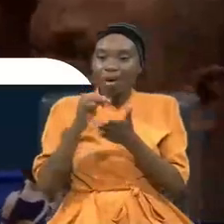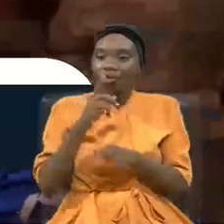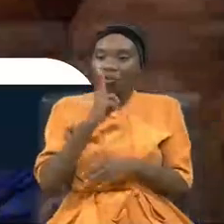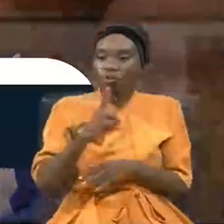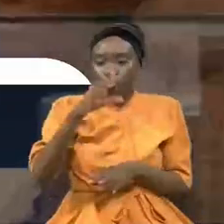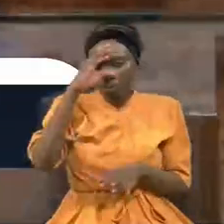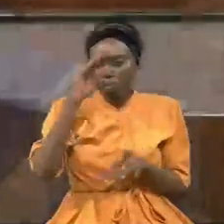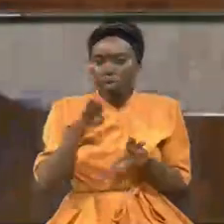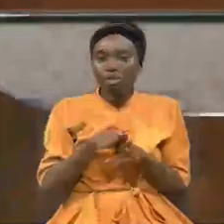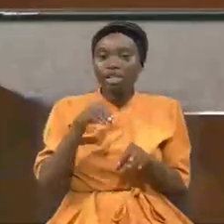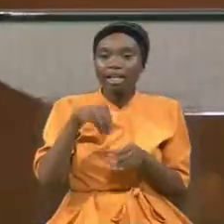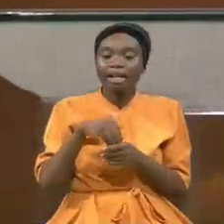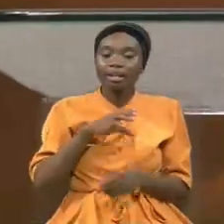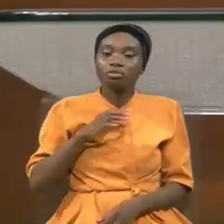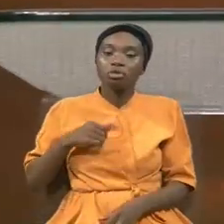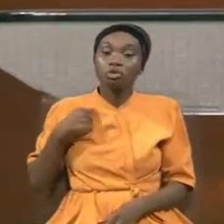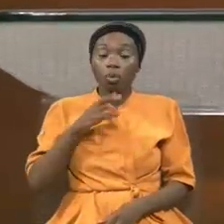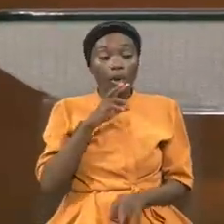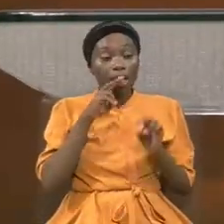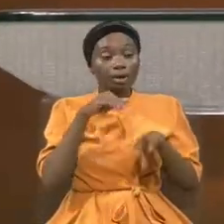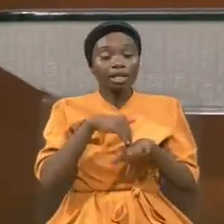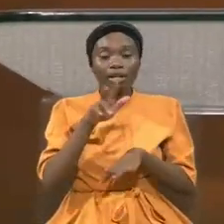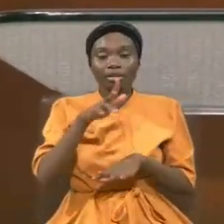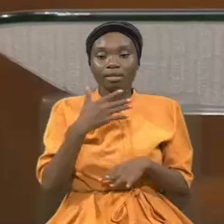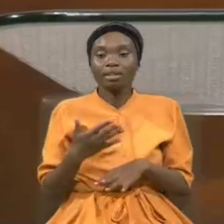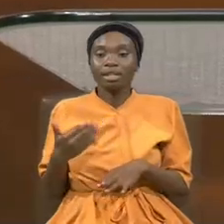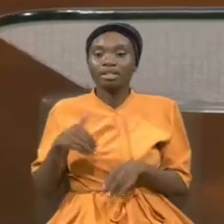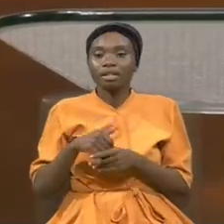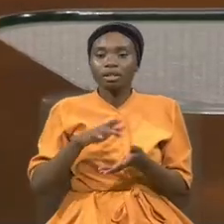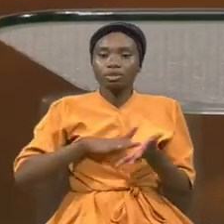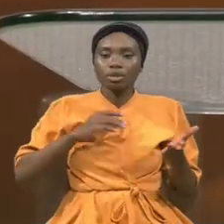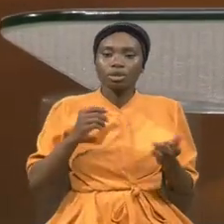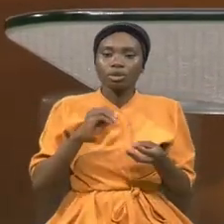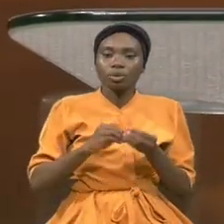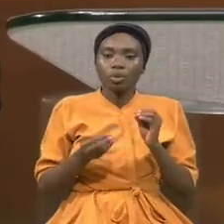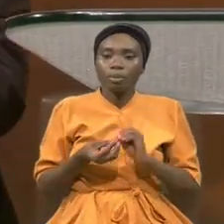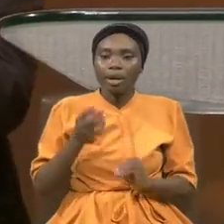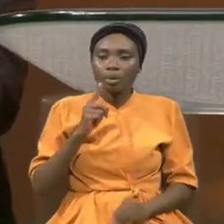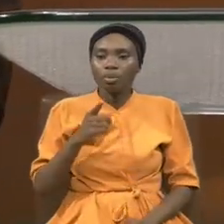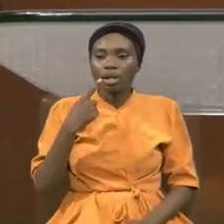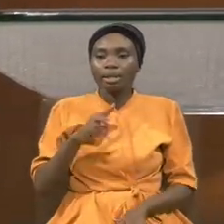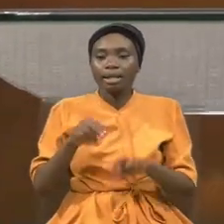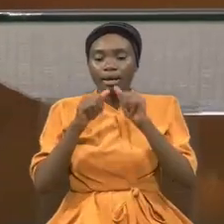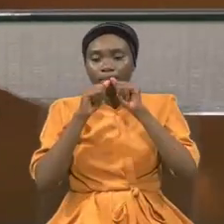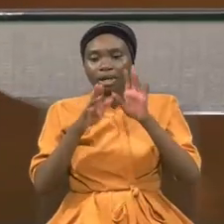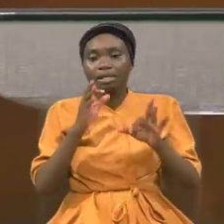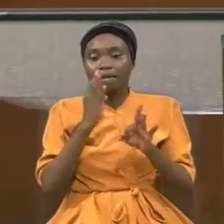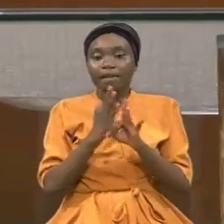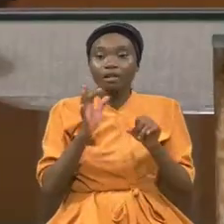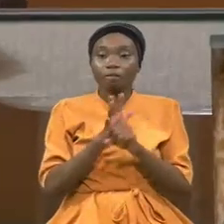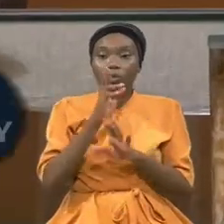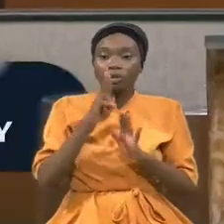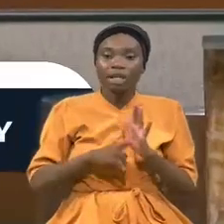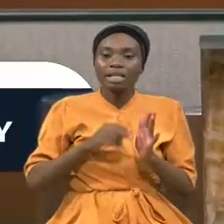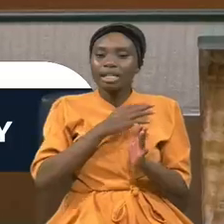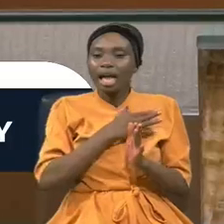en Christ. Nous allons voir trois points à l'étude. Première partie, premier point, nous allons voir la